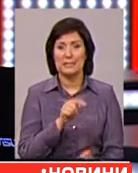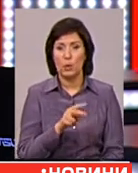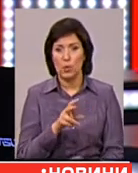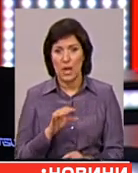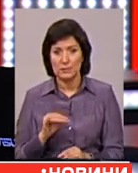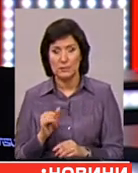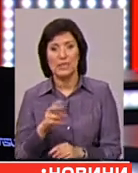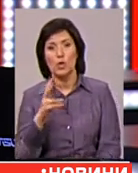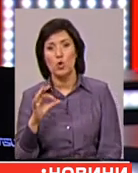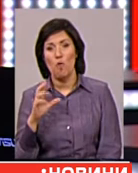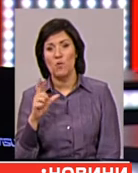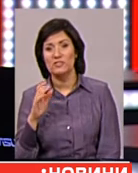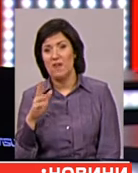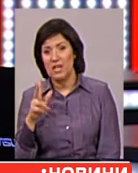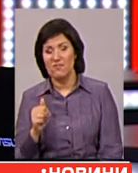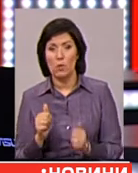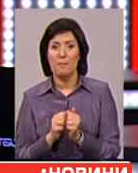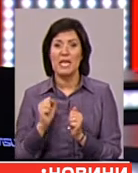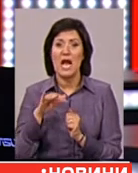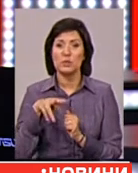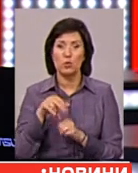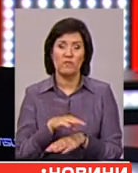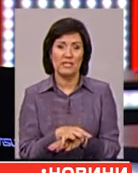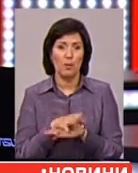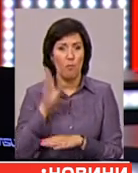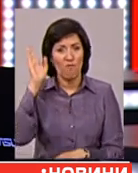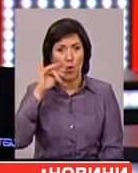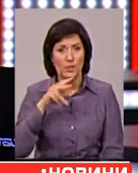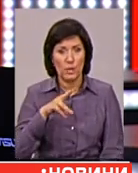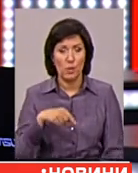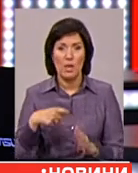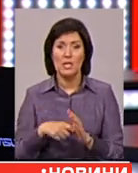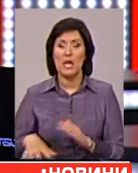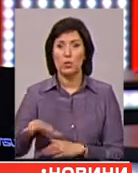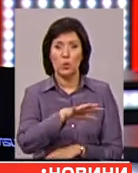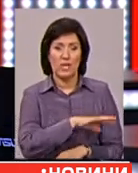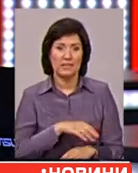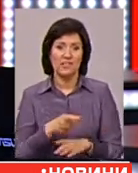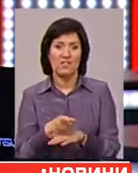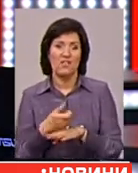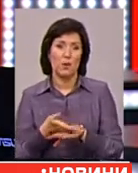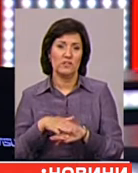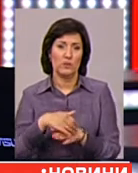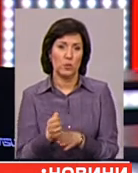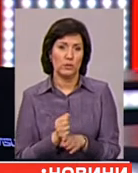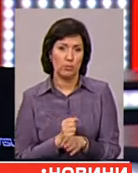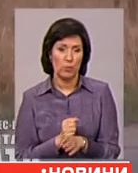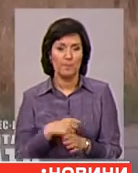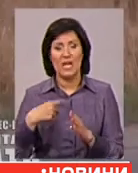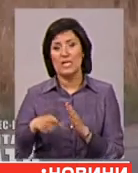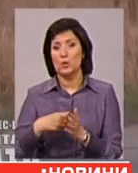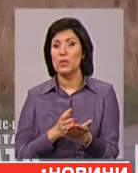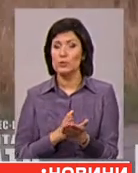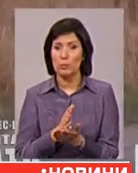– Новозванівку. На Приазові цілили по Водяному. У районі Донецька вогонь вели з важкої зброї. На